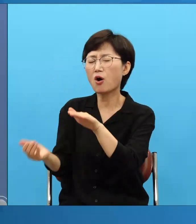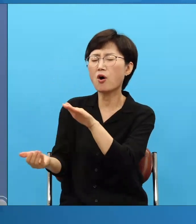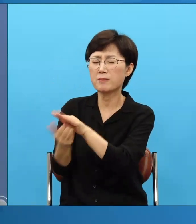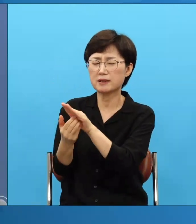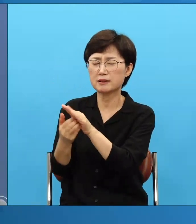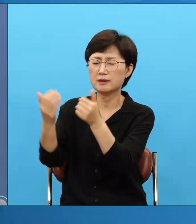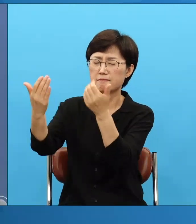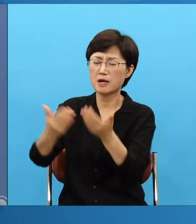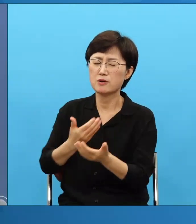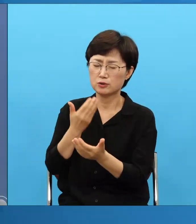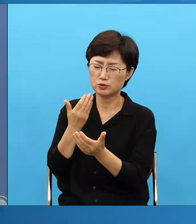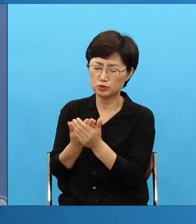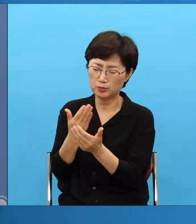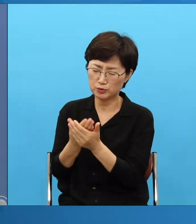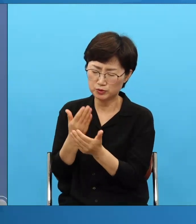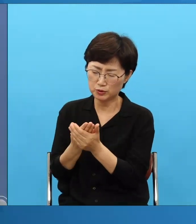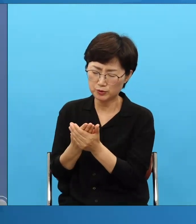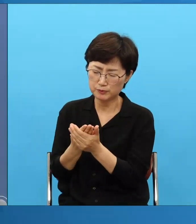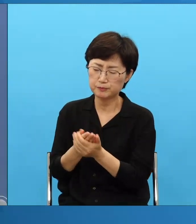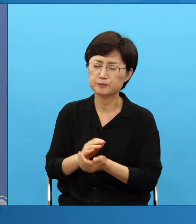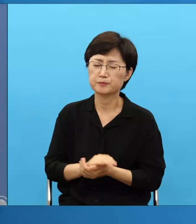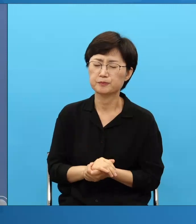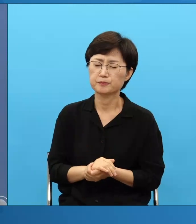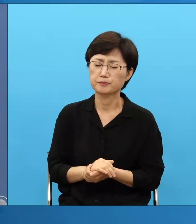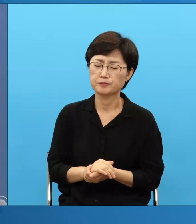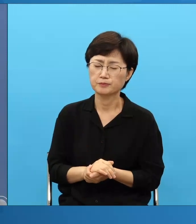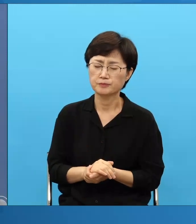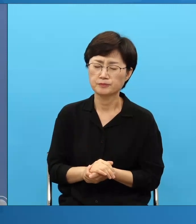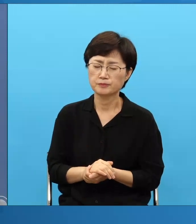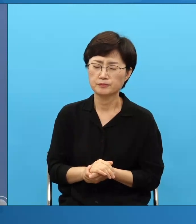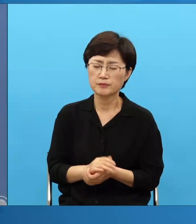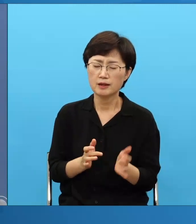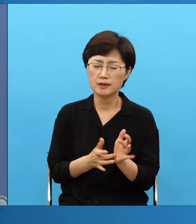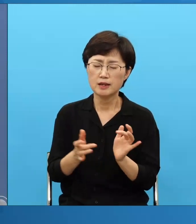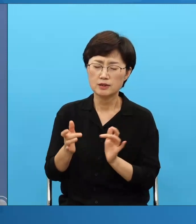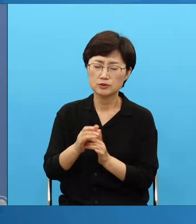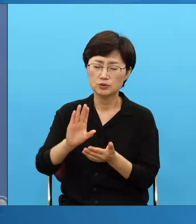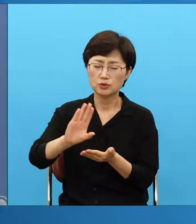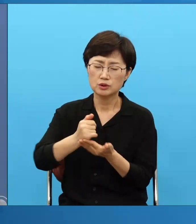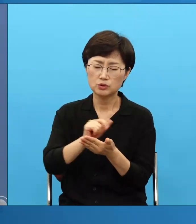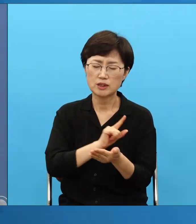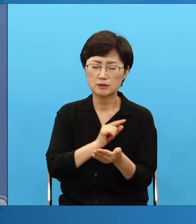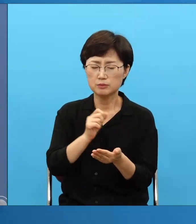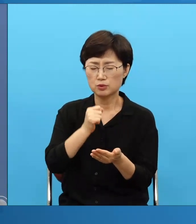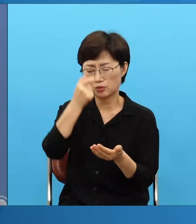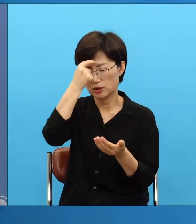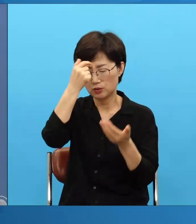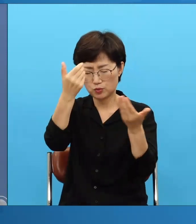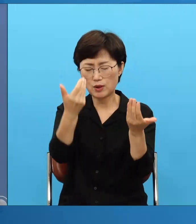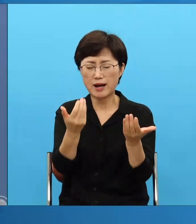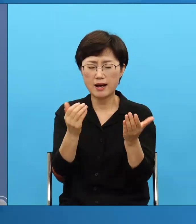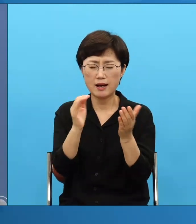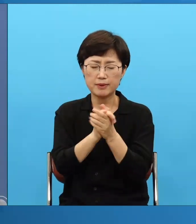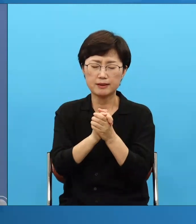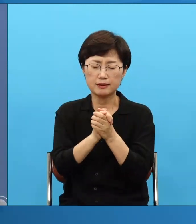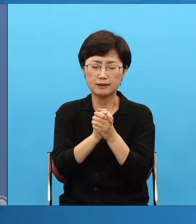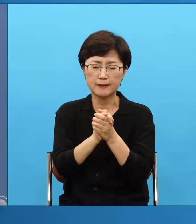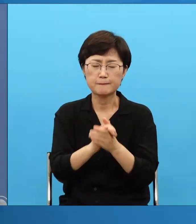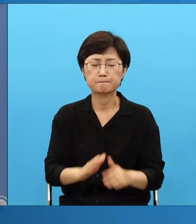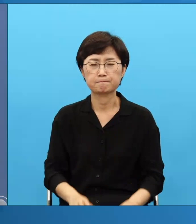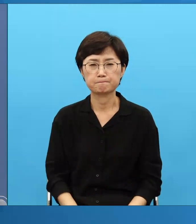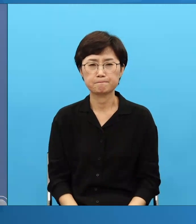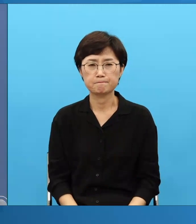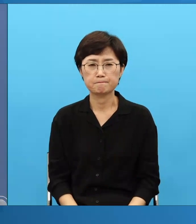And in this work and for this work, may all your believers become the spiritual summit. 예수 그리스도 이름으로 기도하옵나이다. In Jesus Christ's name we